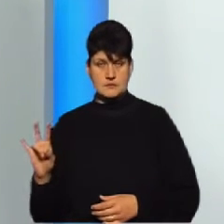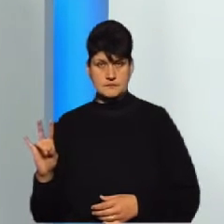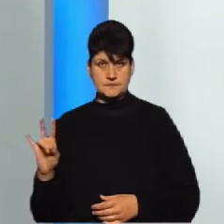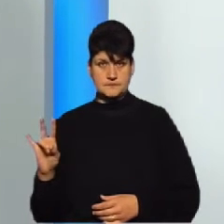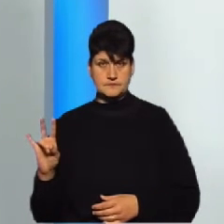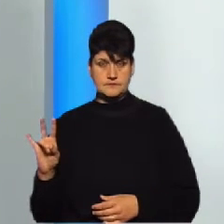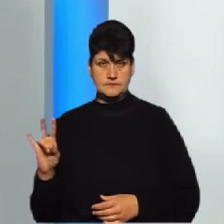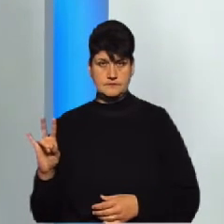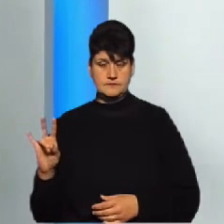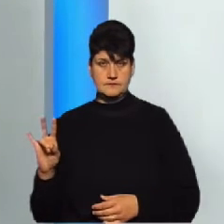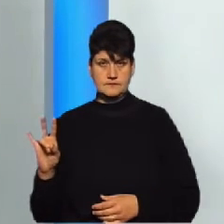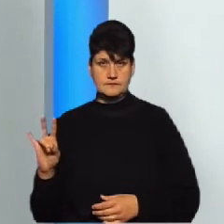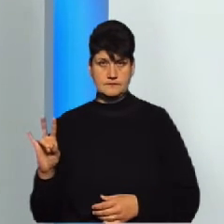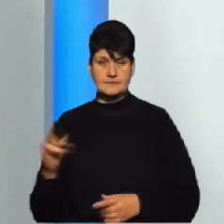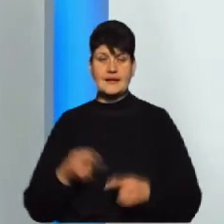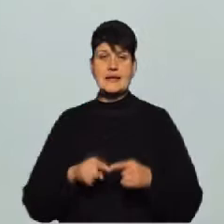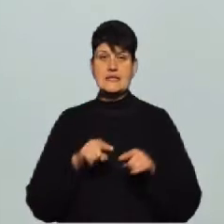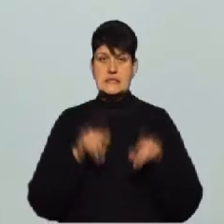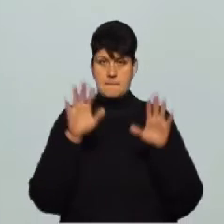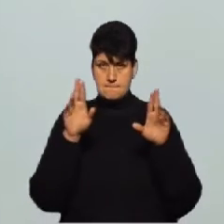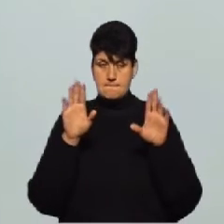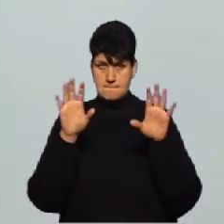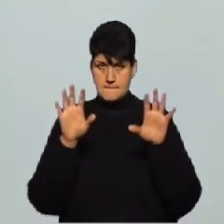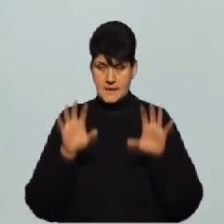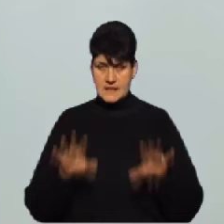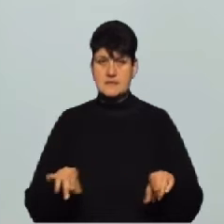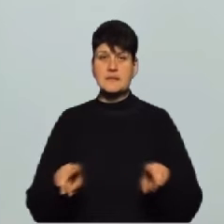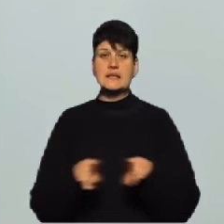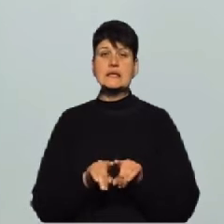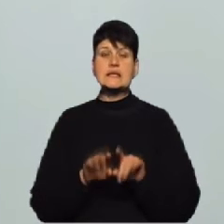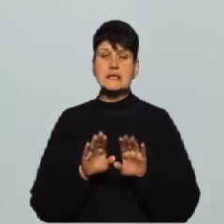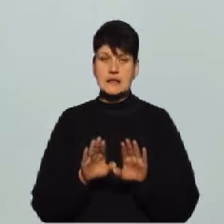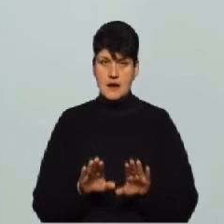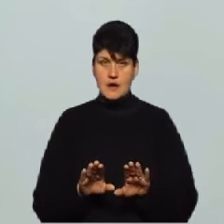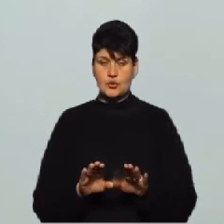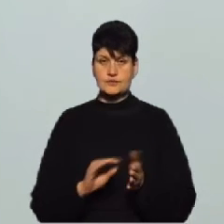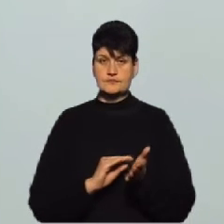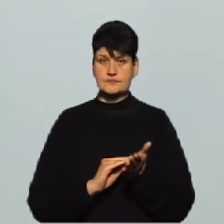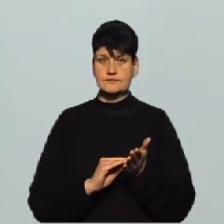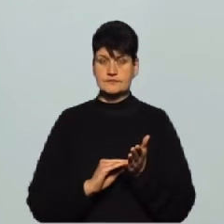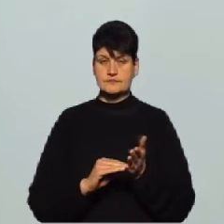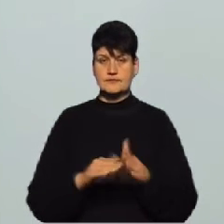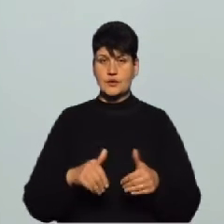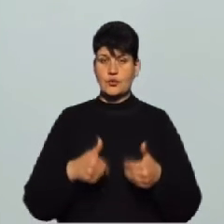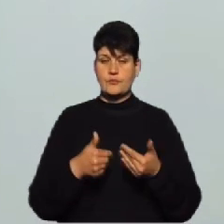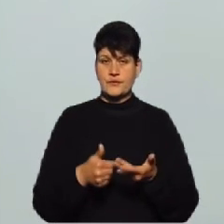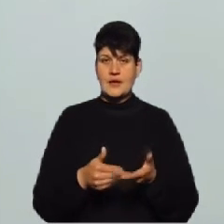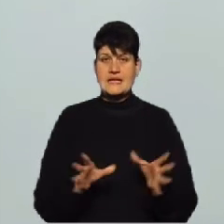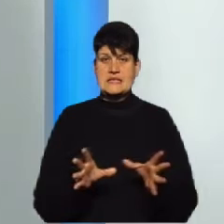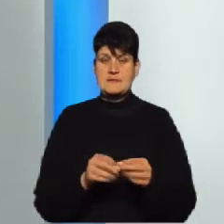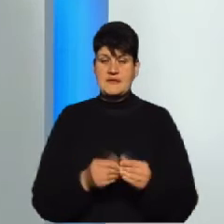ці принципи також як декларативні принципи співіснування в